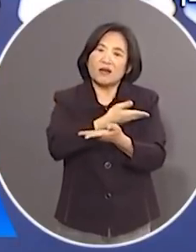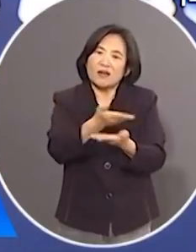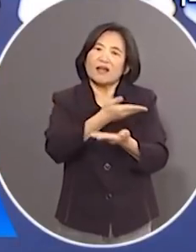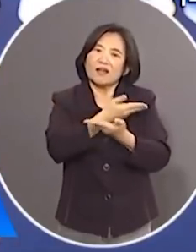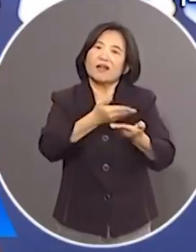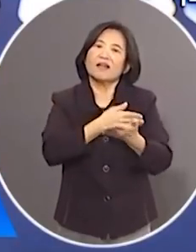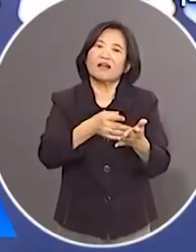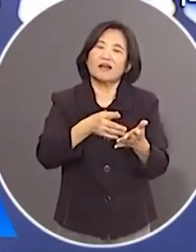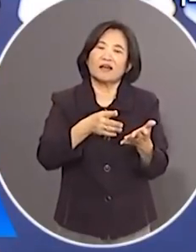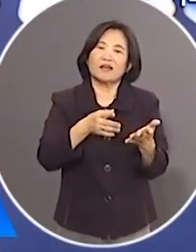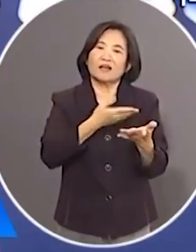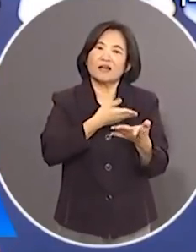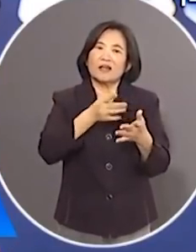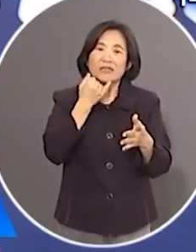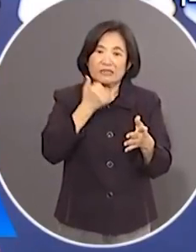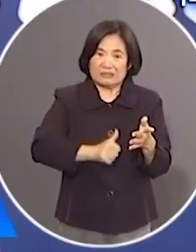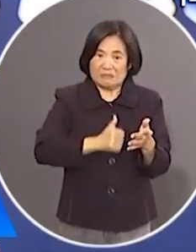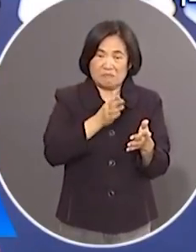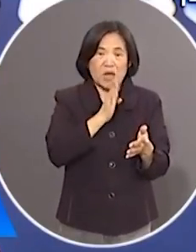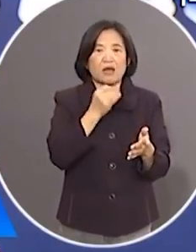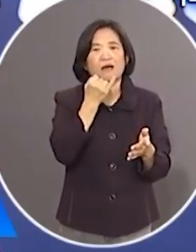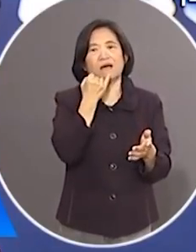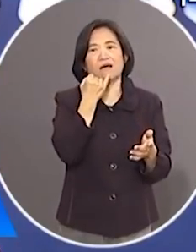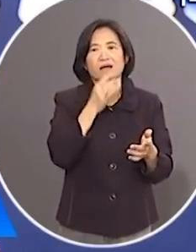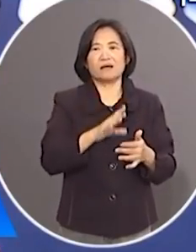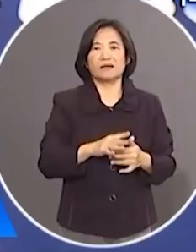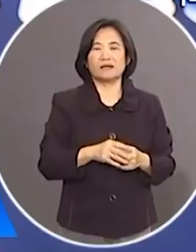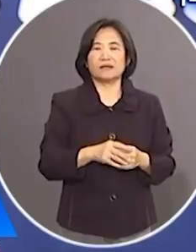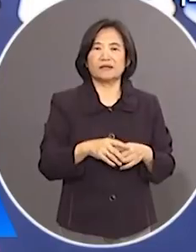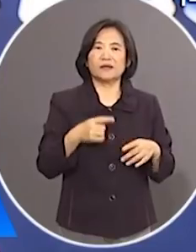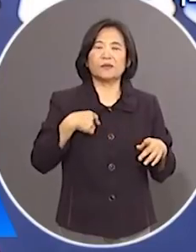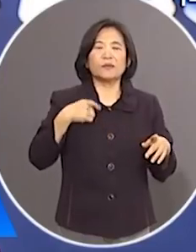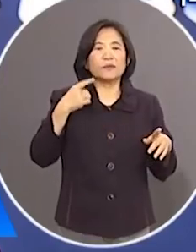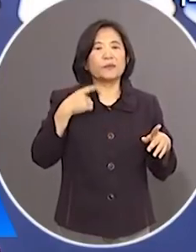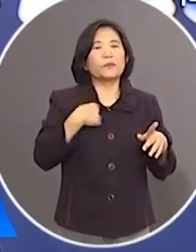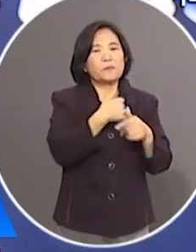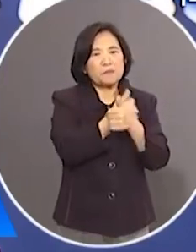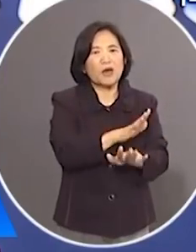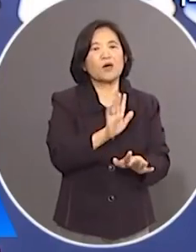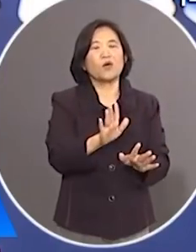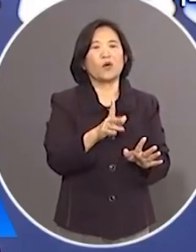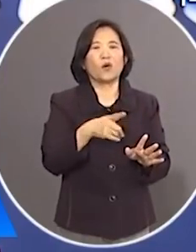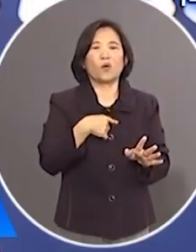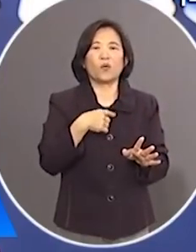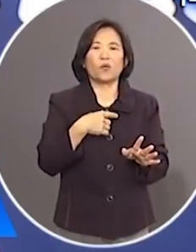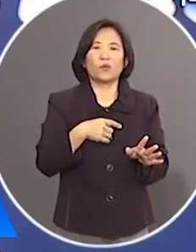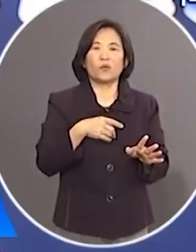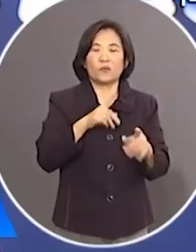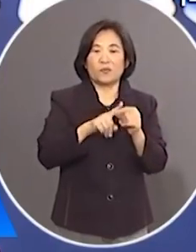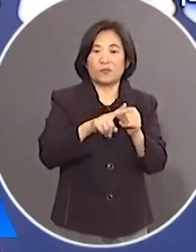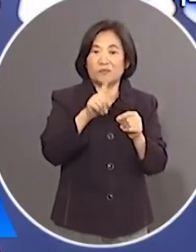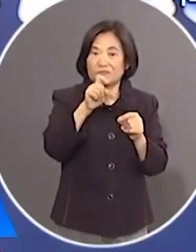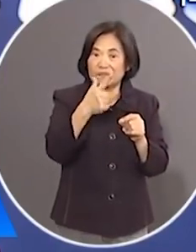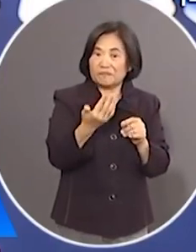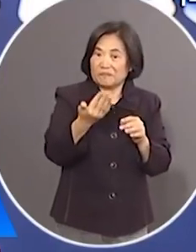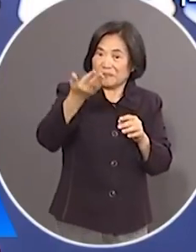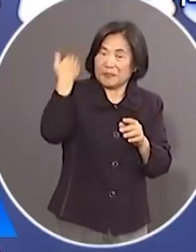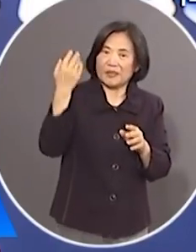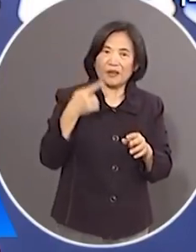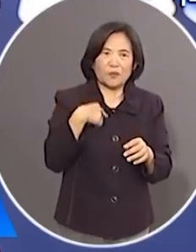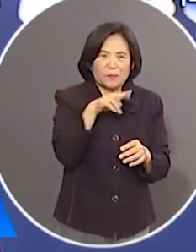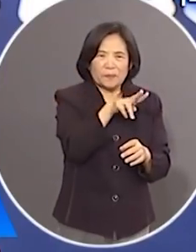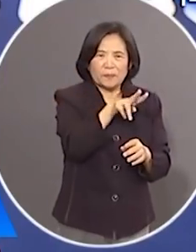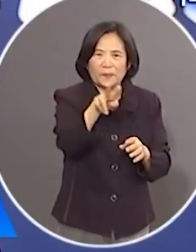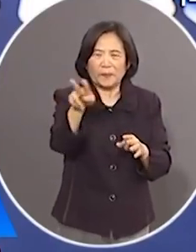性，这才是务实可行。其实经验真的非常重要。16年前，我看到大量的